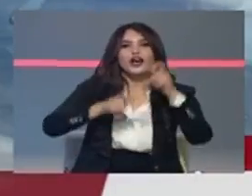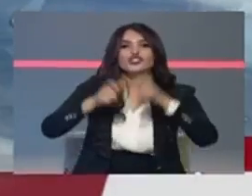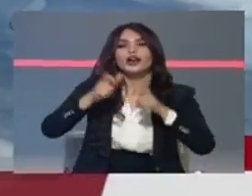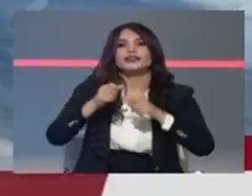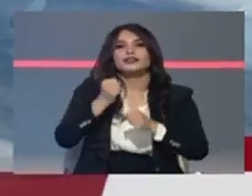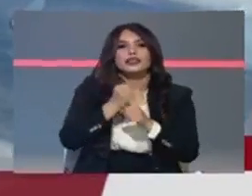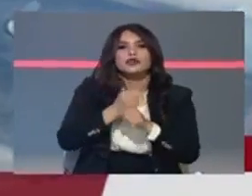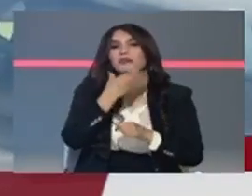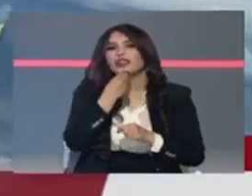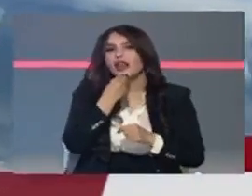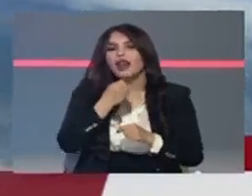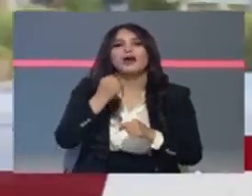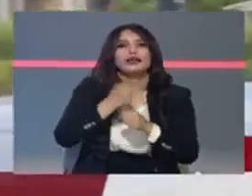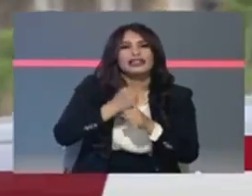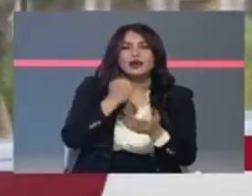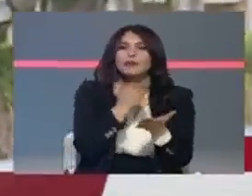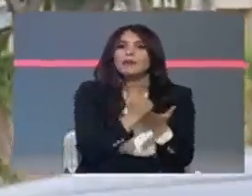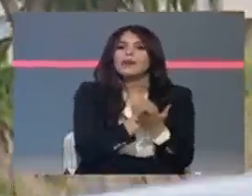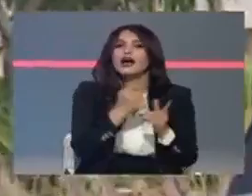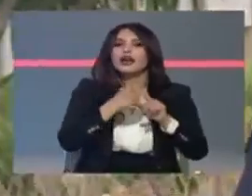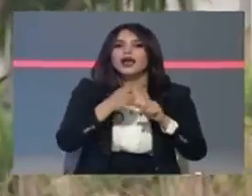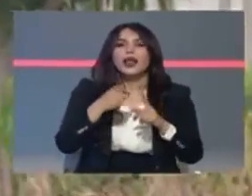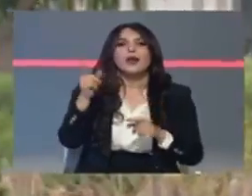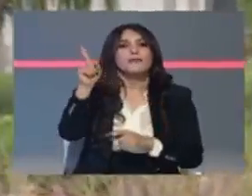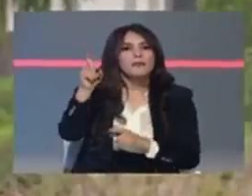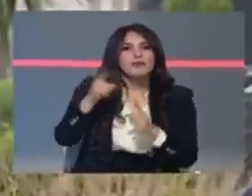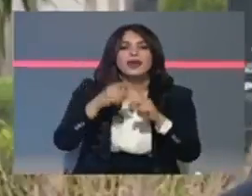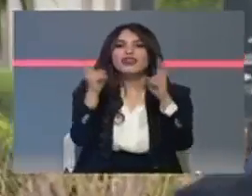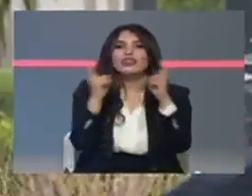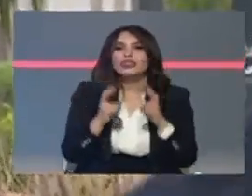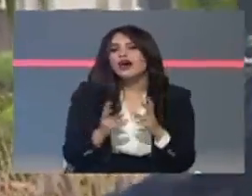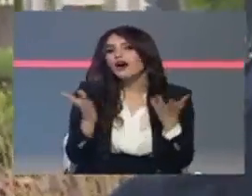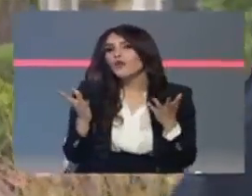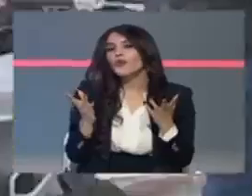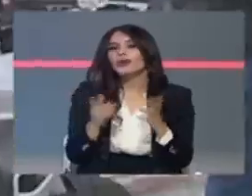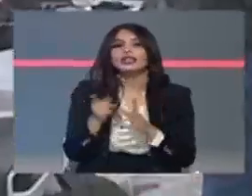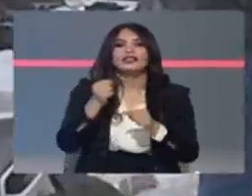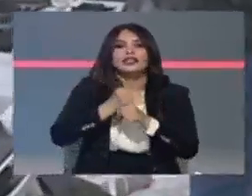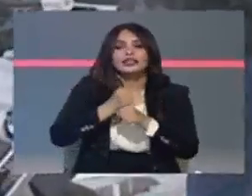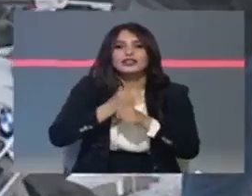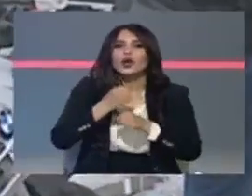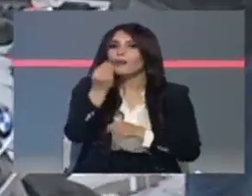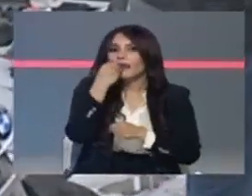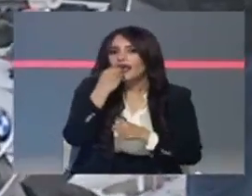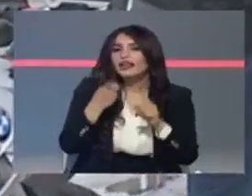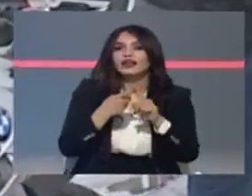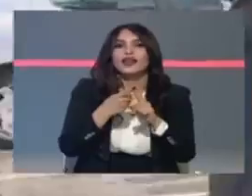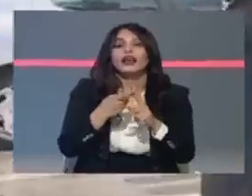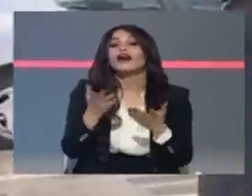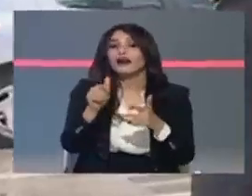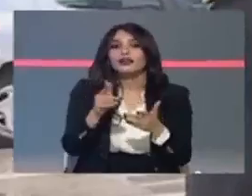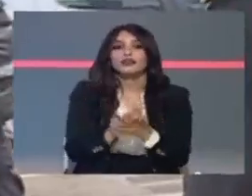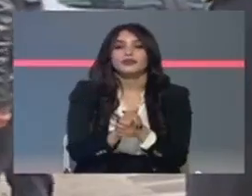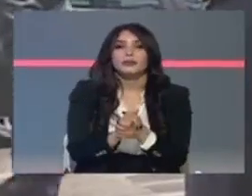كما القطاع البنكي، كما قطاع الماس تاج التسكي، عنده علاقة بالصناعات الغذائية، عندنا فيهم